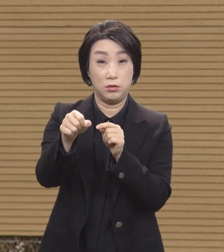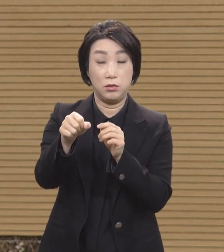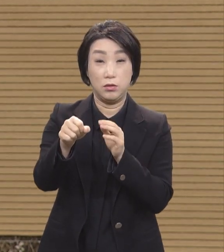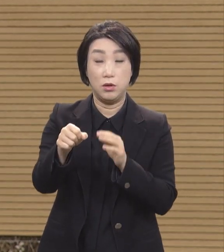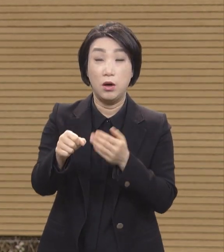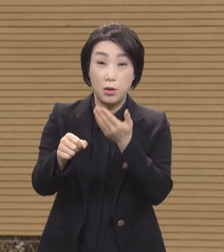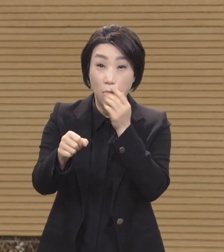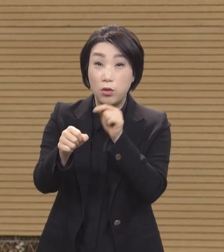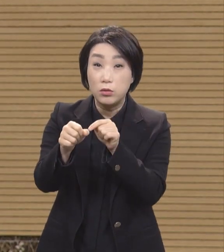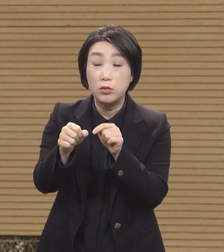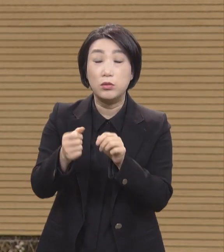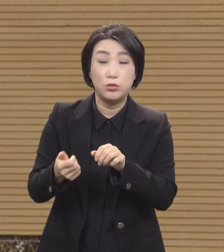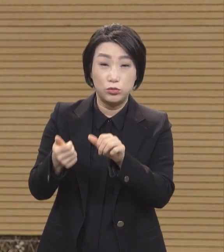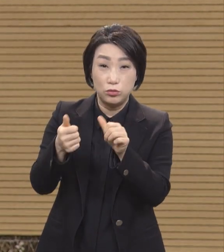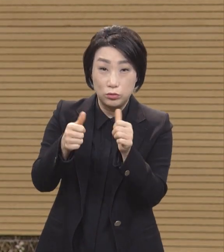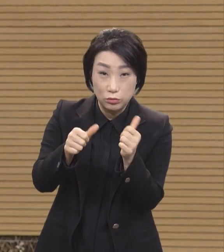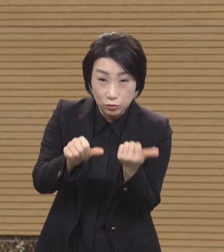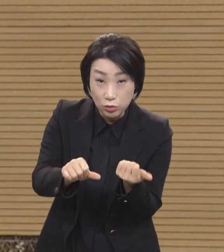먹으면